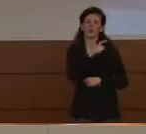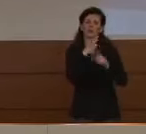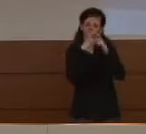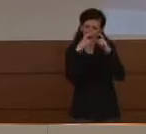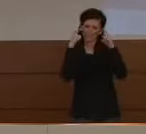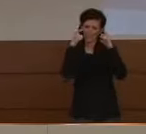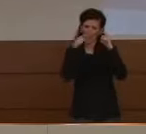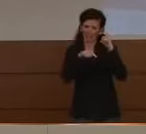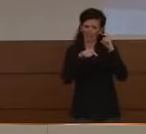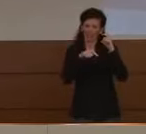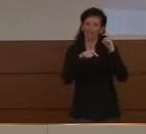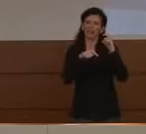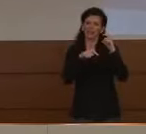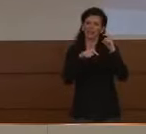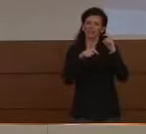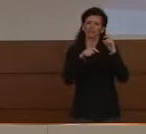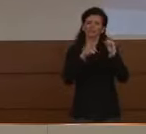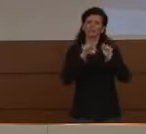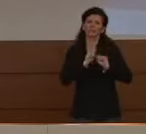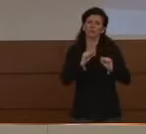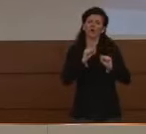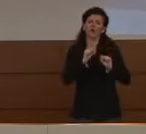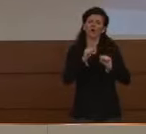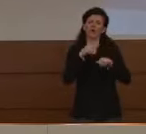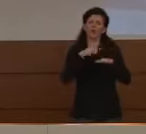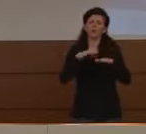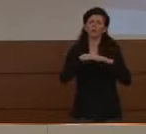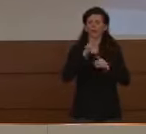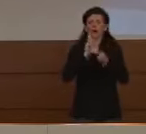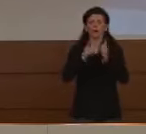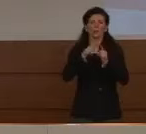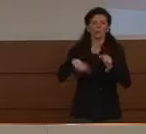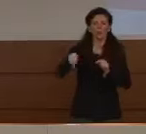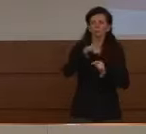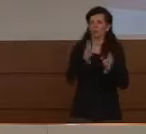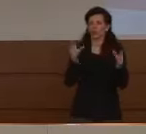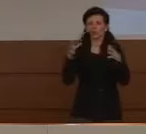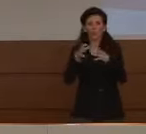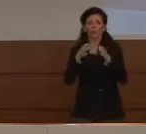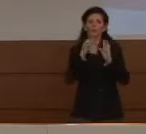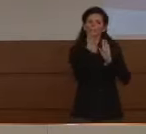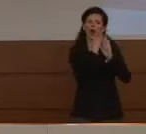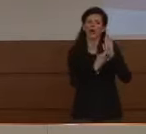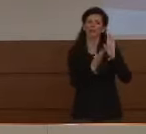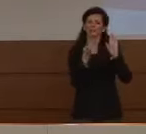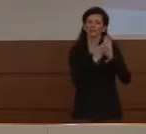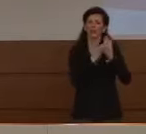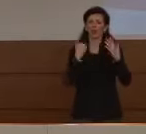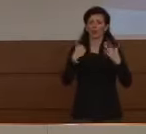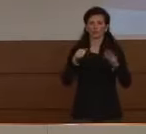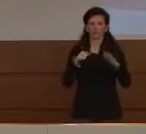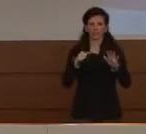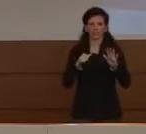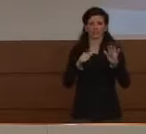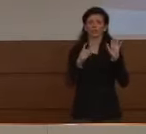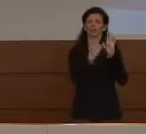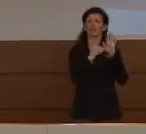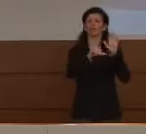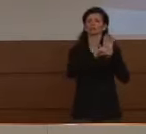essere utilizzate a scopo collettivo ai sensi dell'articolo 16 del decreto legge